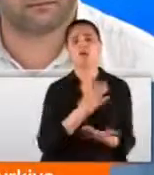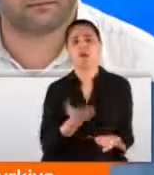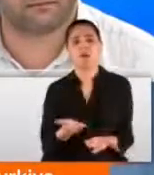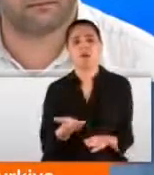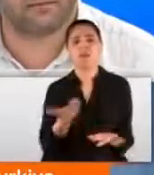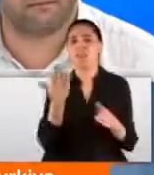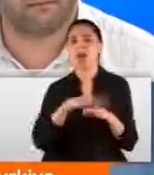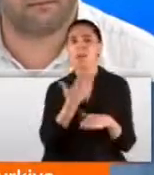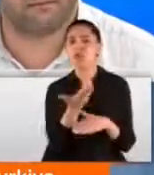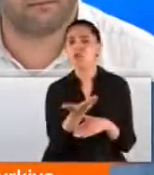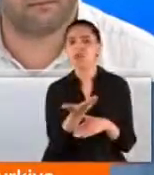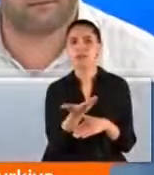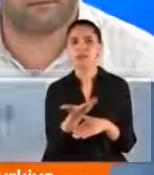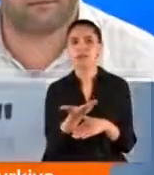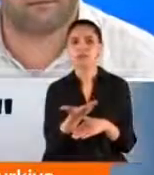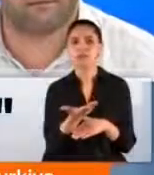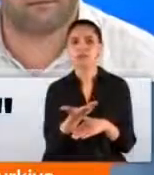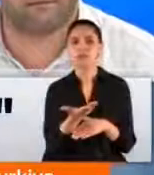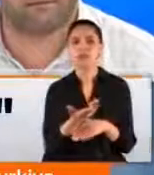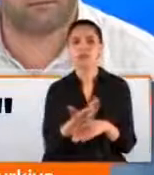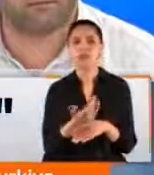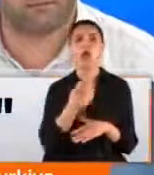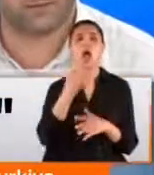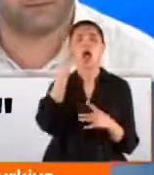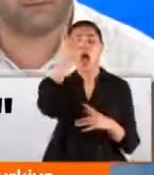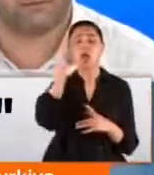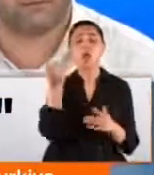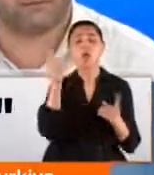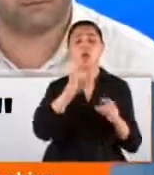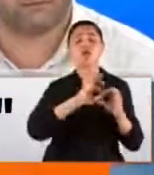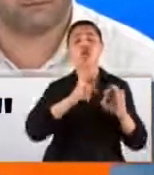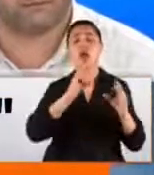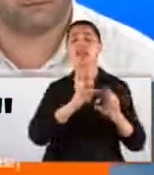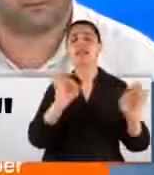Ne yapacaksın? Allah böyle bir çaresizliği kimseye yaşatmasın.